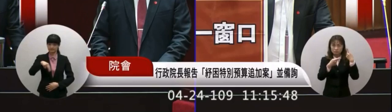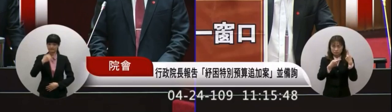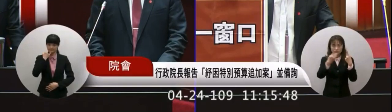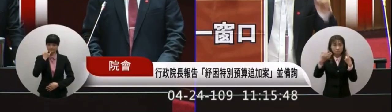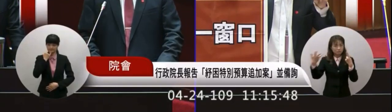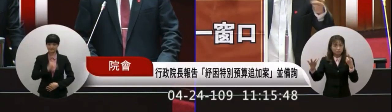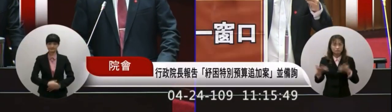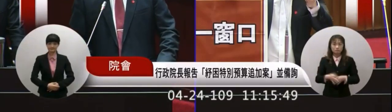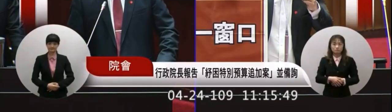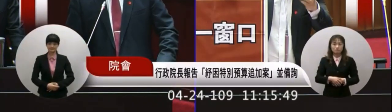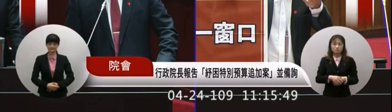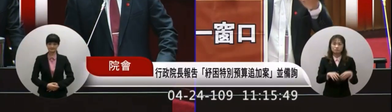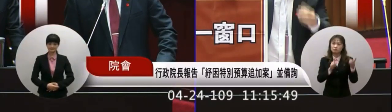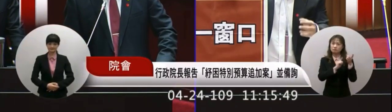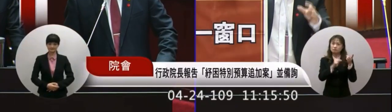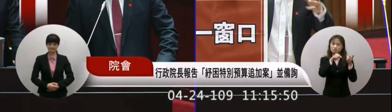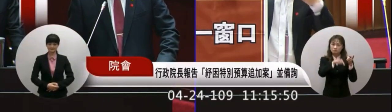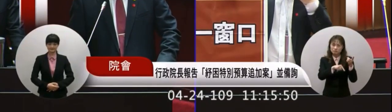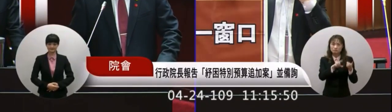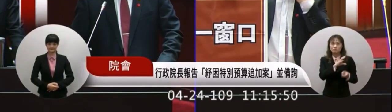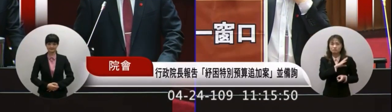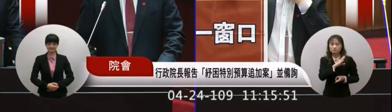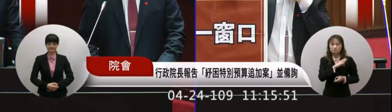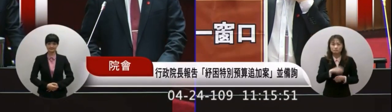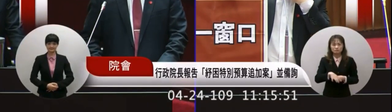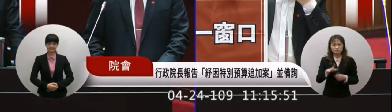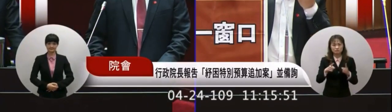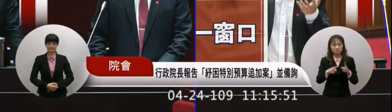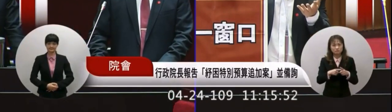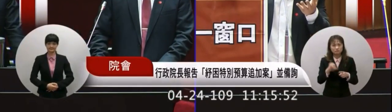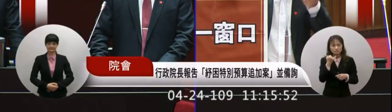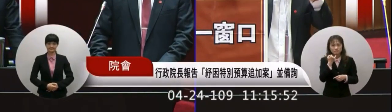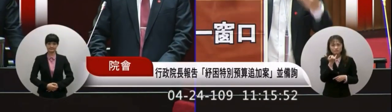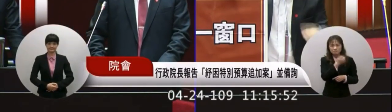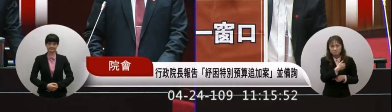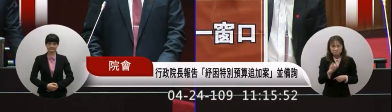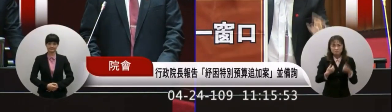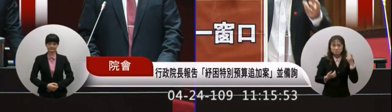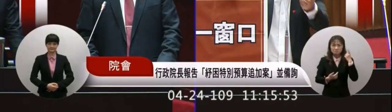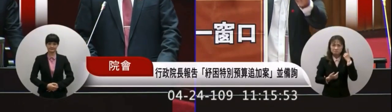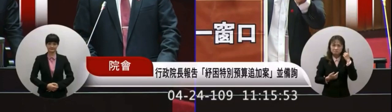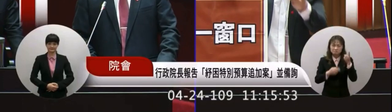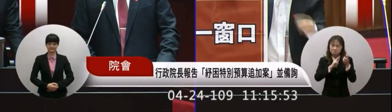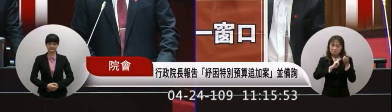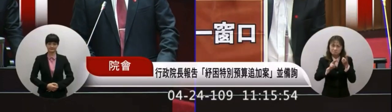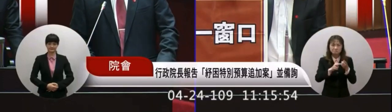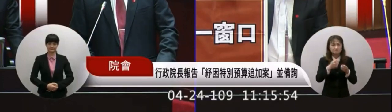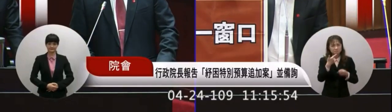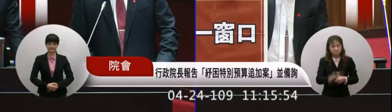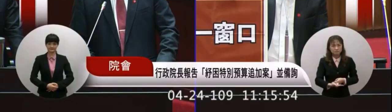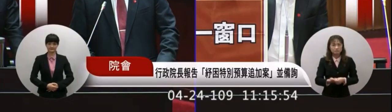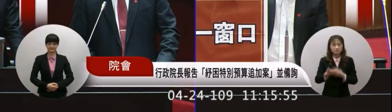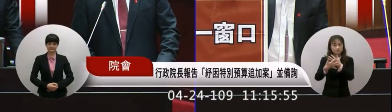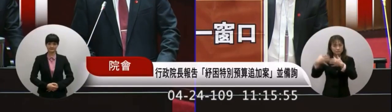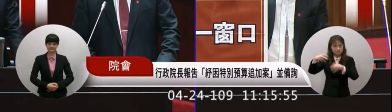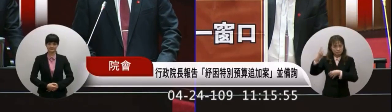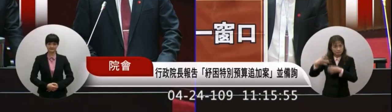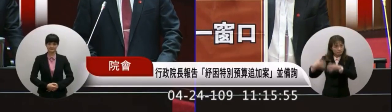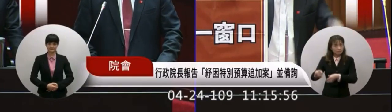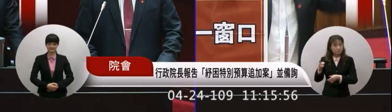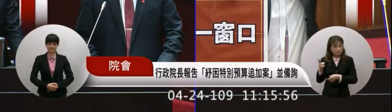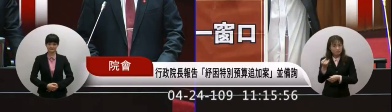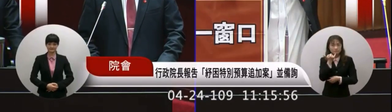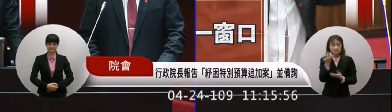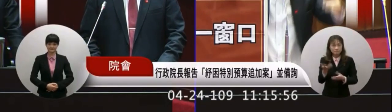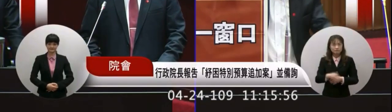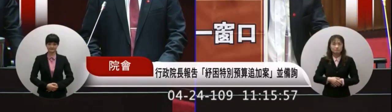啊， 啊，那手机的部分哦，当然有一寡族群，伊可能电话较未卡下子啊，那咱网站嘛找一个嘛，同款意思嘛，好唔好？